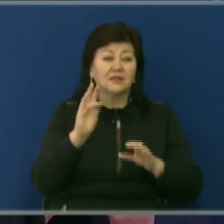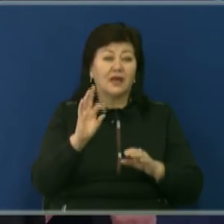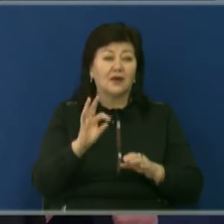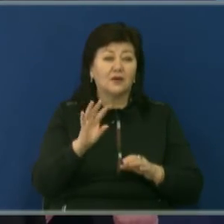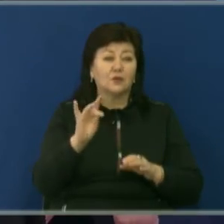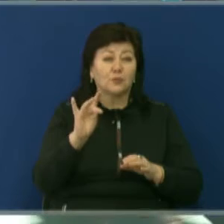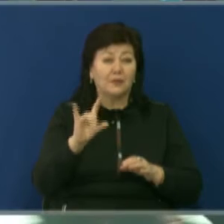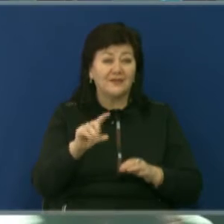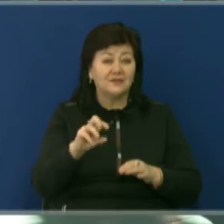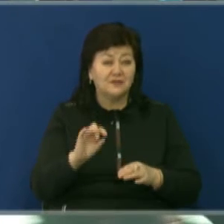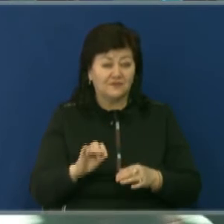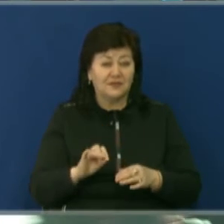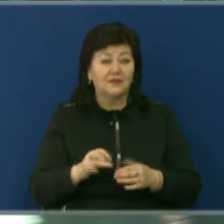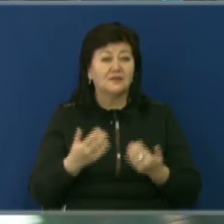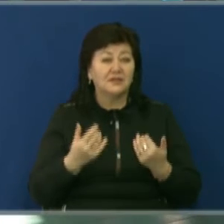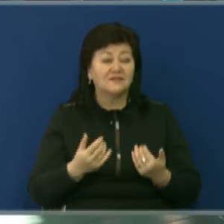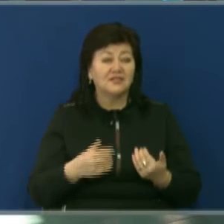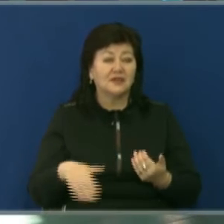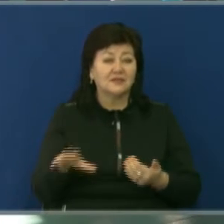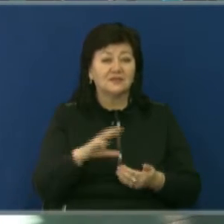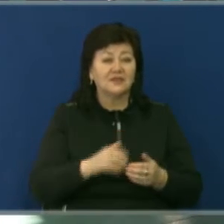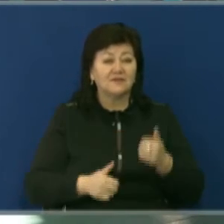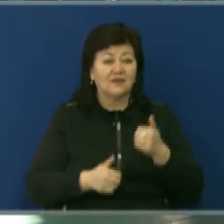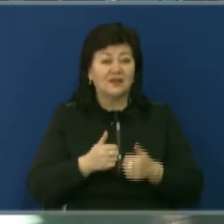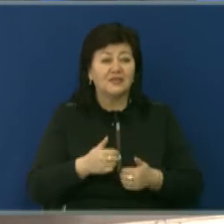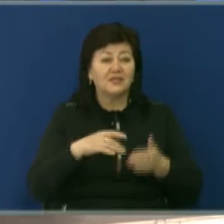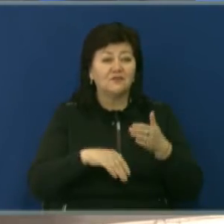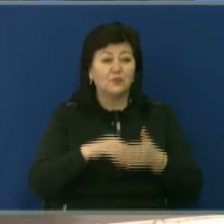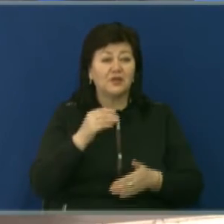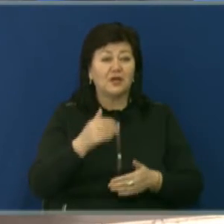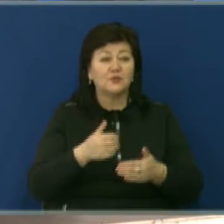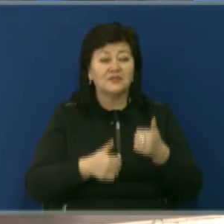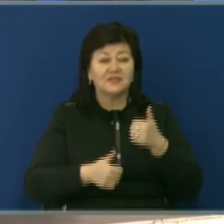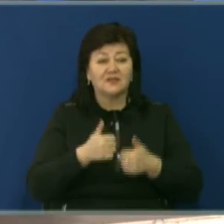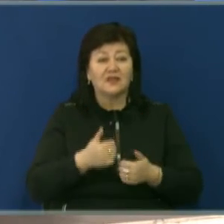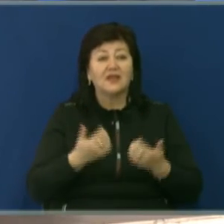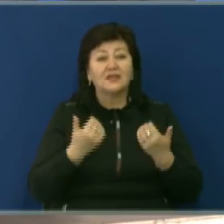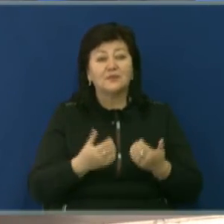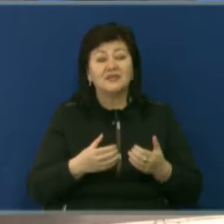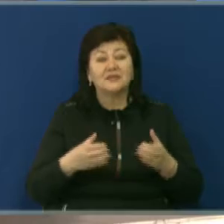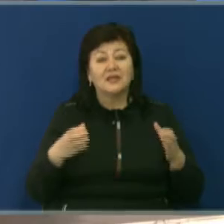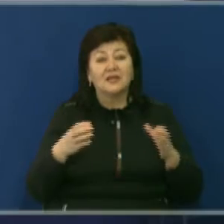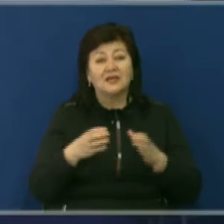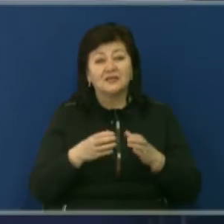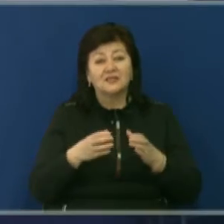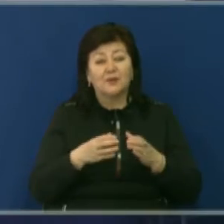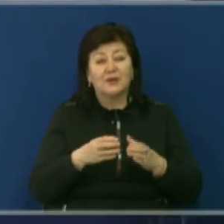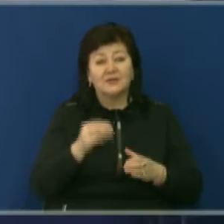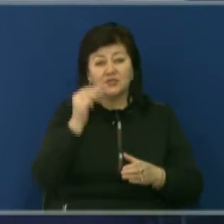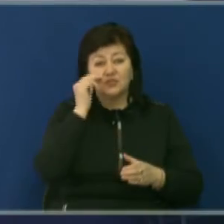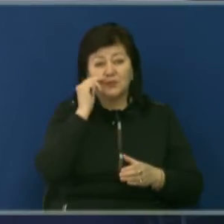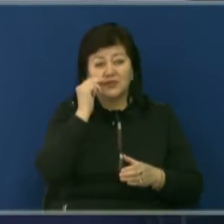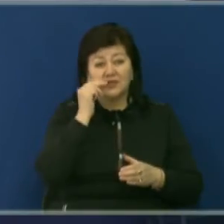ішкі резервтер бар. Жарысқа облыстармен қатар Нұр-Сұлтан, Алматы және Шымкент қалаларының құрамаларындағы ең мықты деген спортшылар